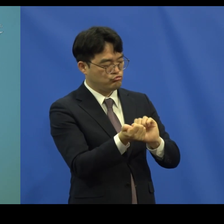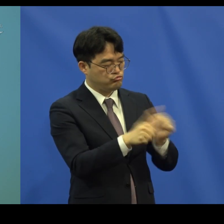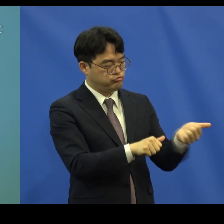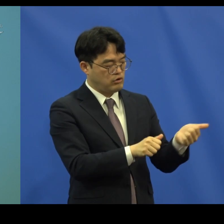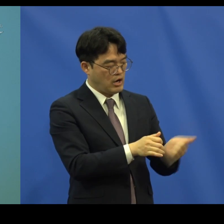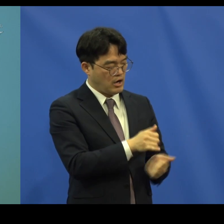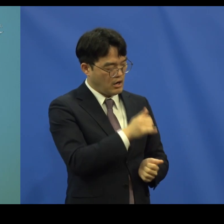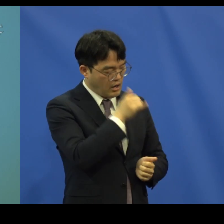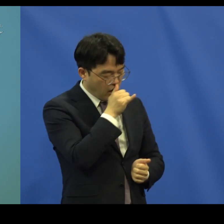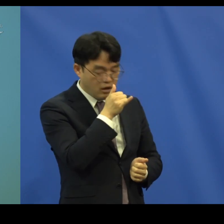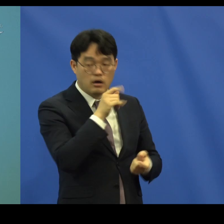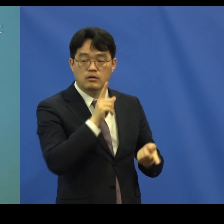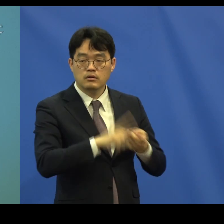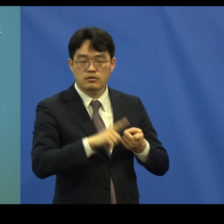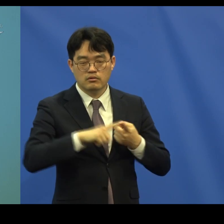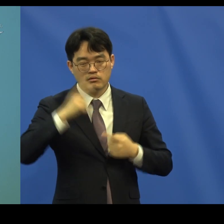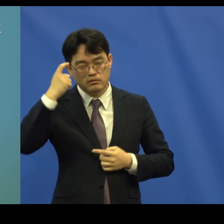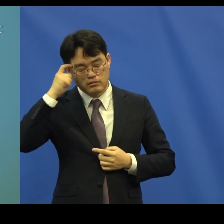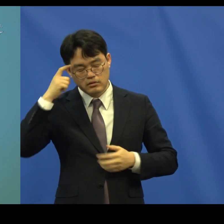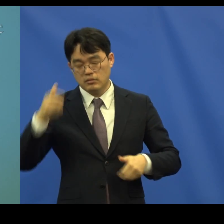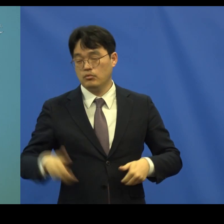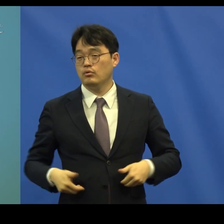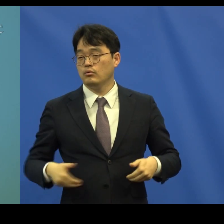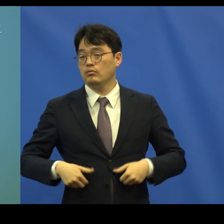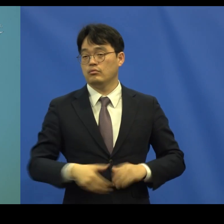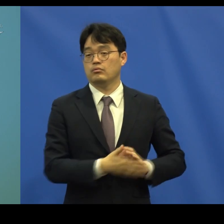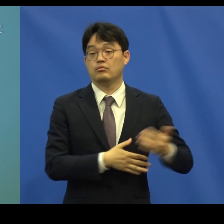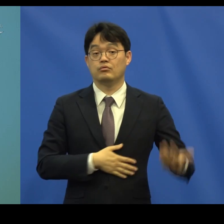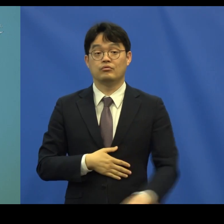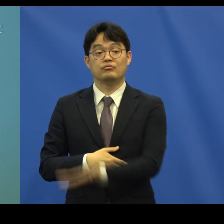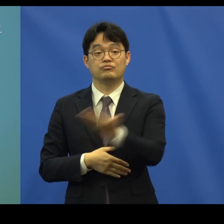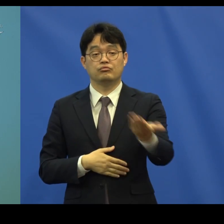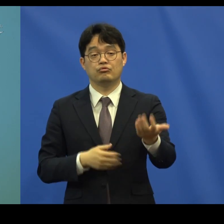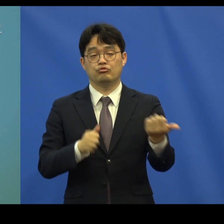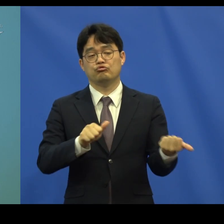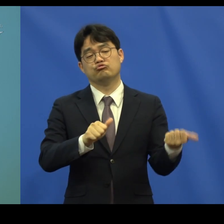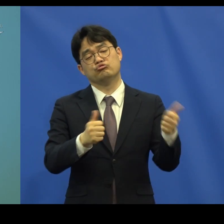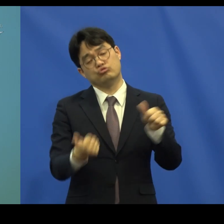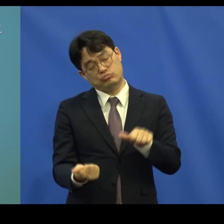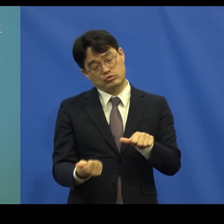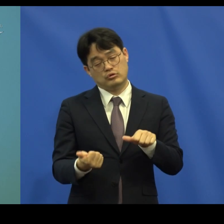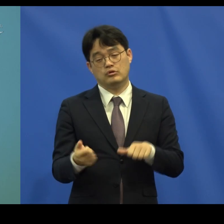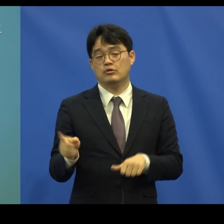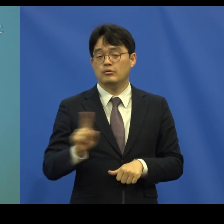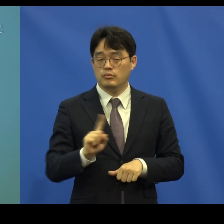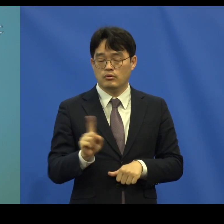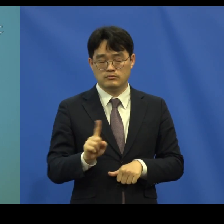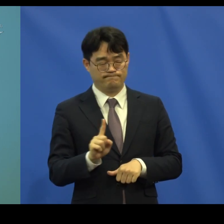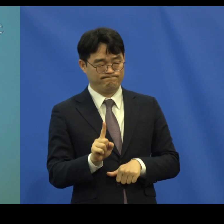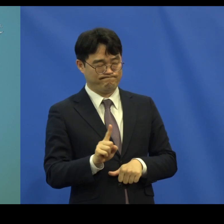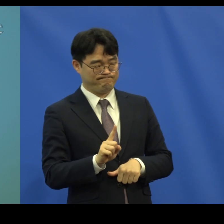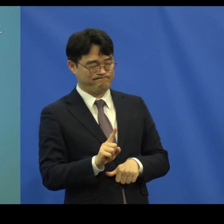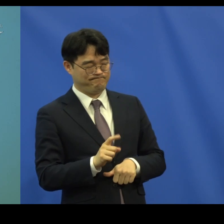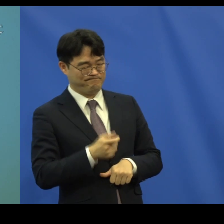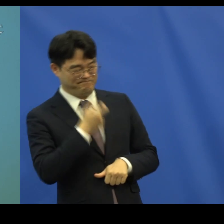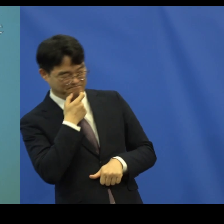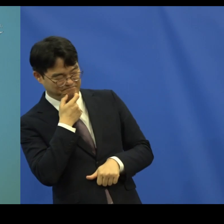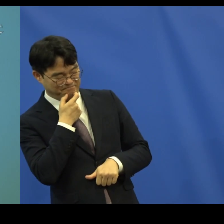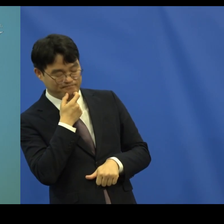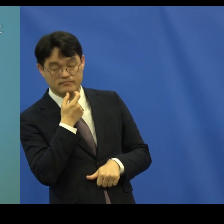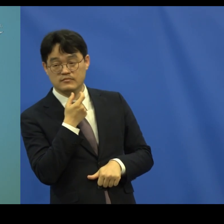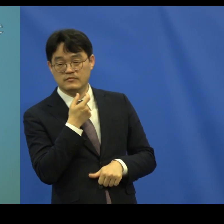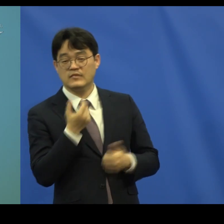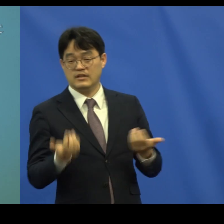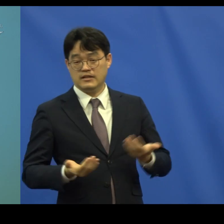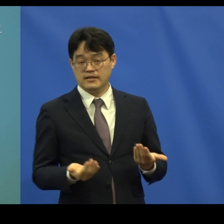여러분, 죽음이라는 것은 언제나 끔찍한 것이죠. 사실 교회는 생명 공동체입니다. 교회 하면 생명이에요.